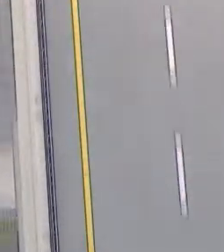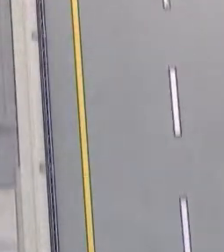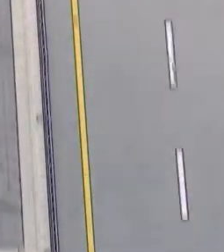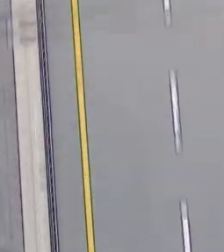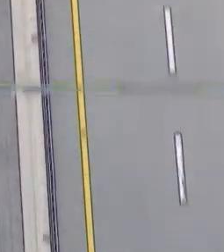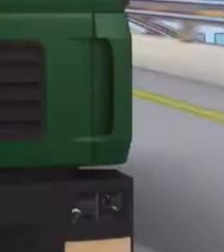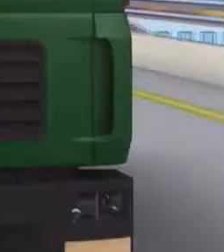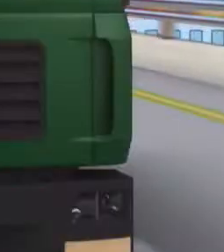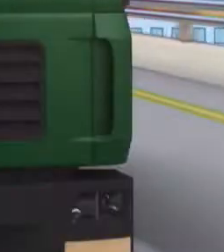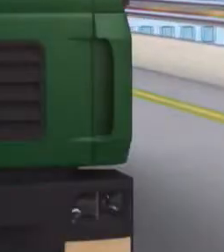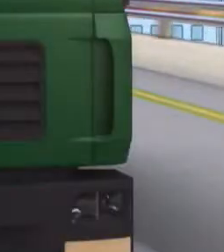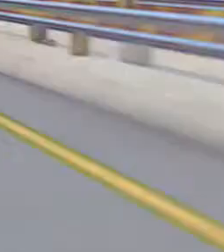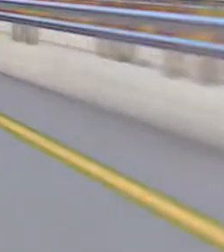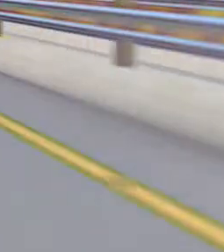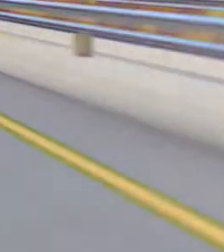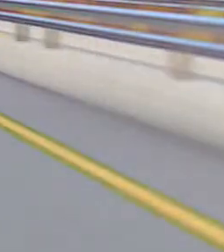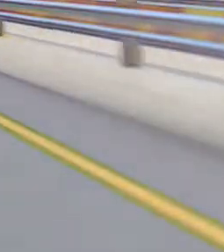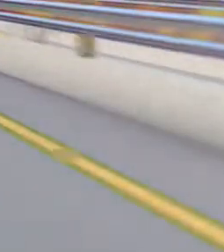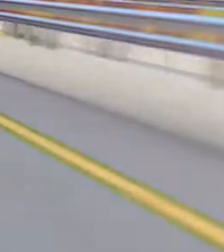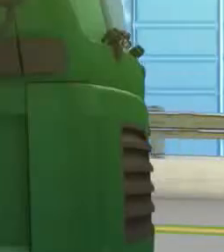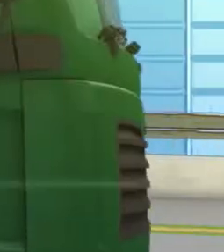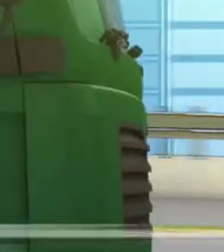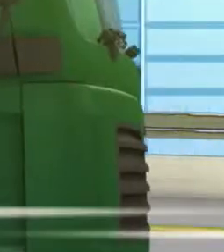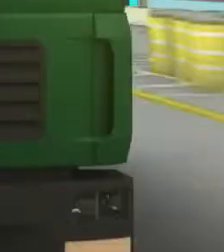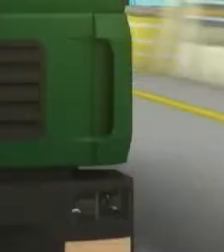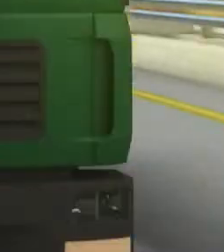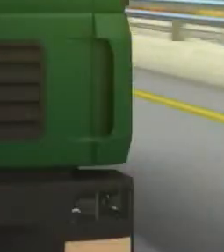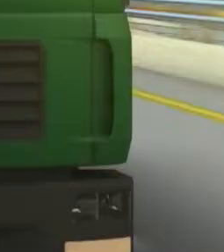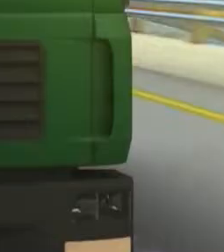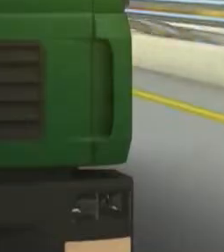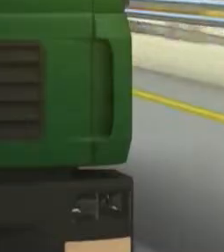ingin memotong kenderaan besar, berwaspada dengan titik buta.